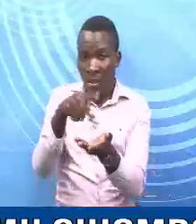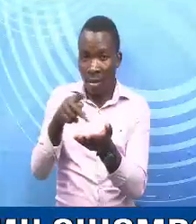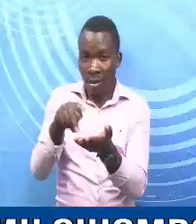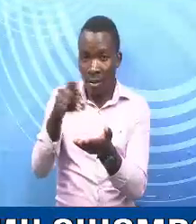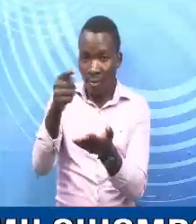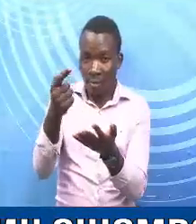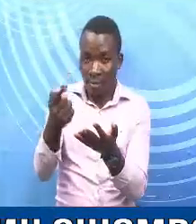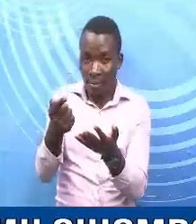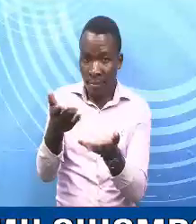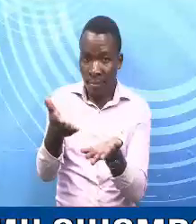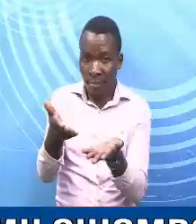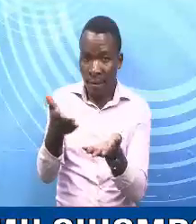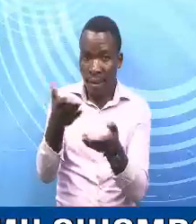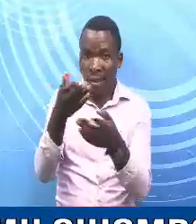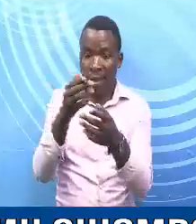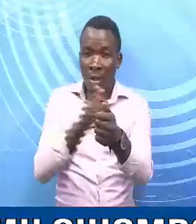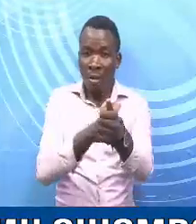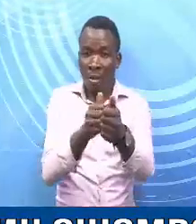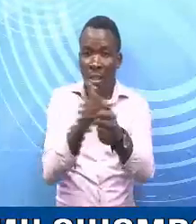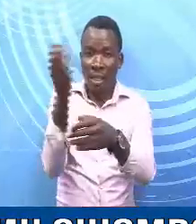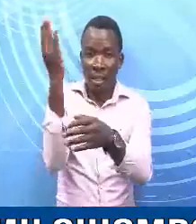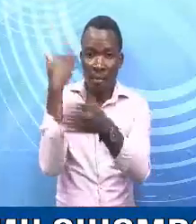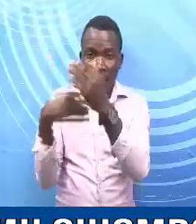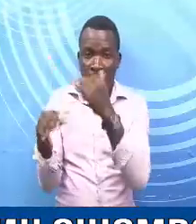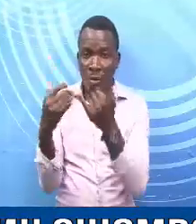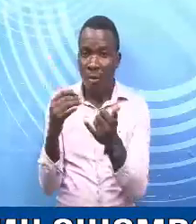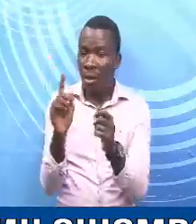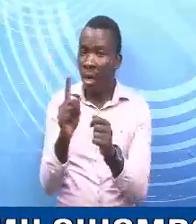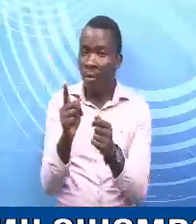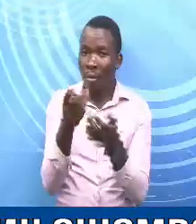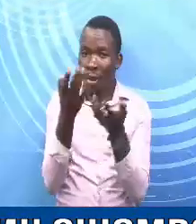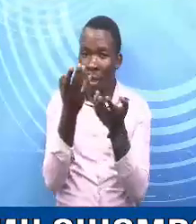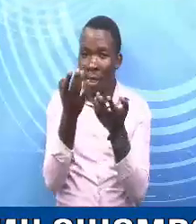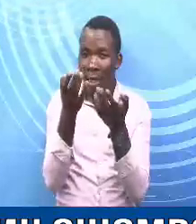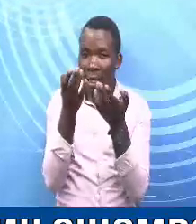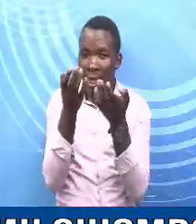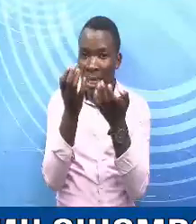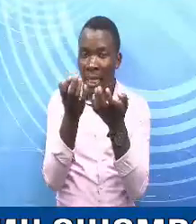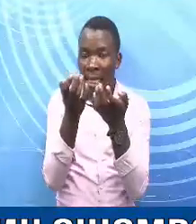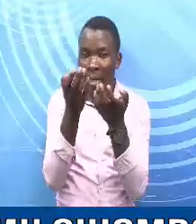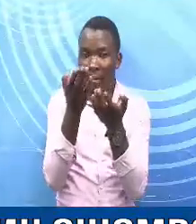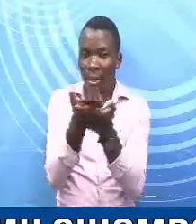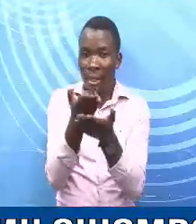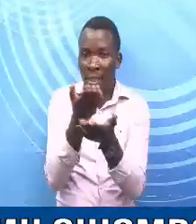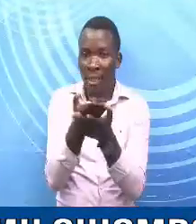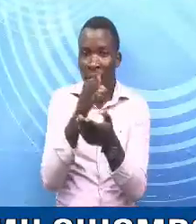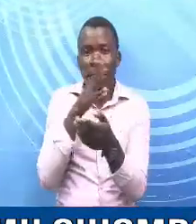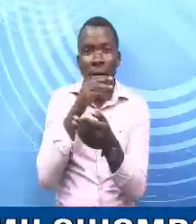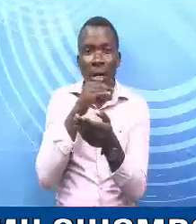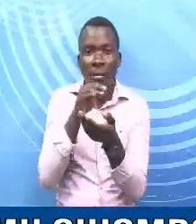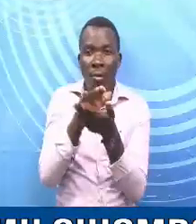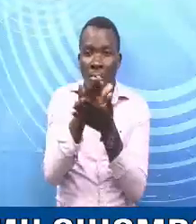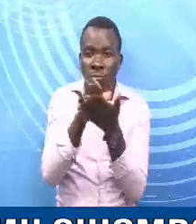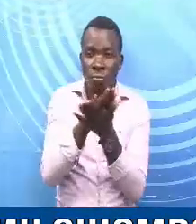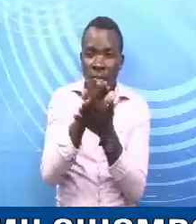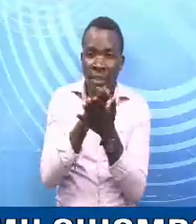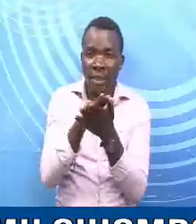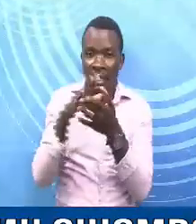mbere nyine ubu sinasaba umugabo amavuta wenda uratambuka nkabasha